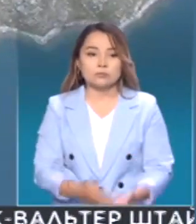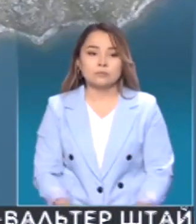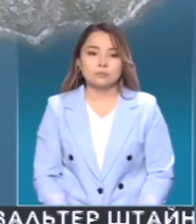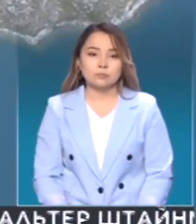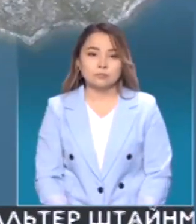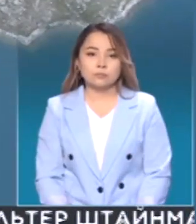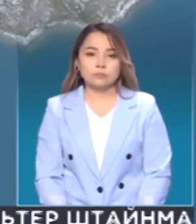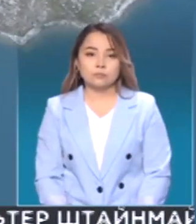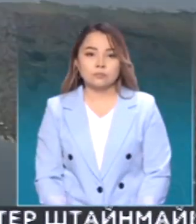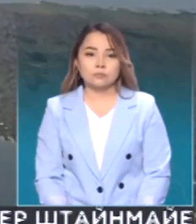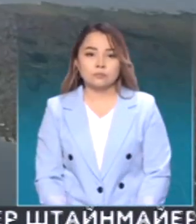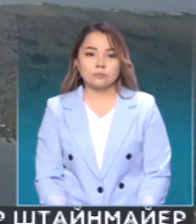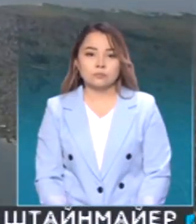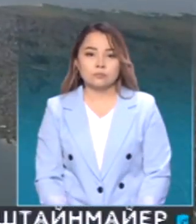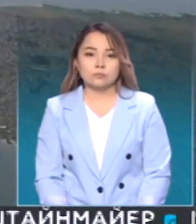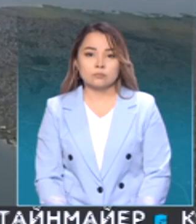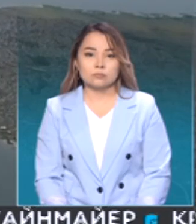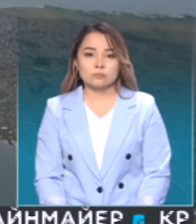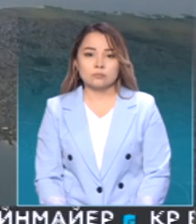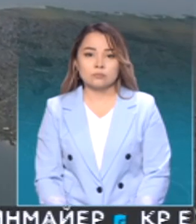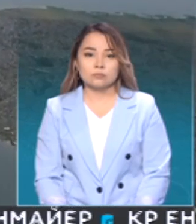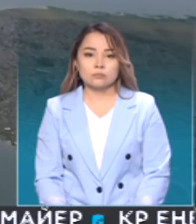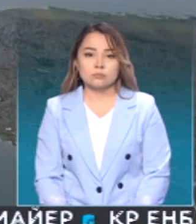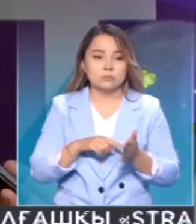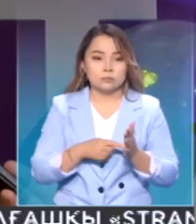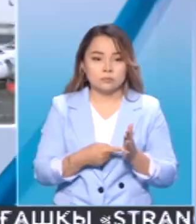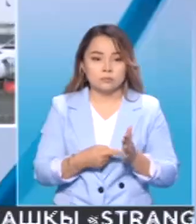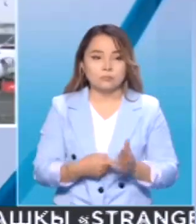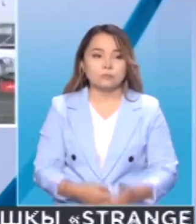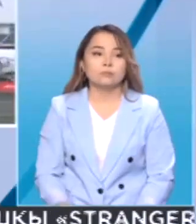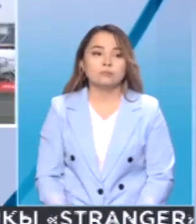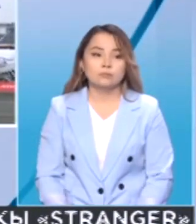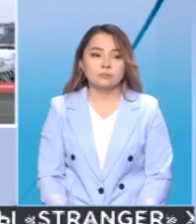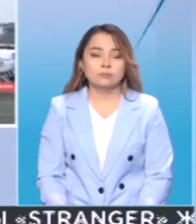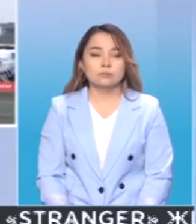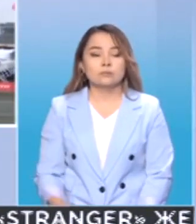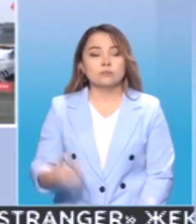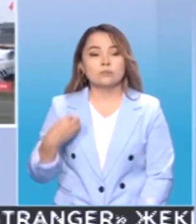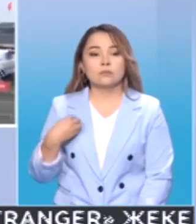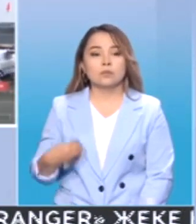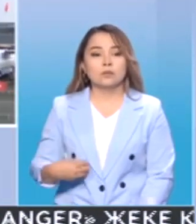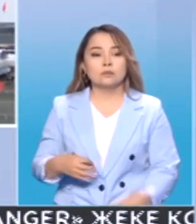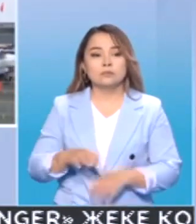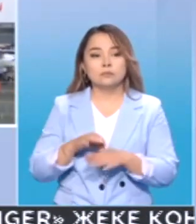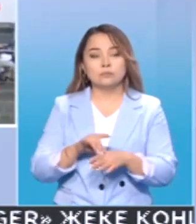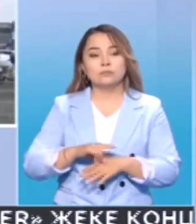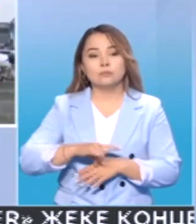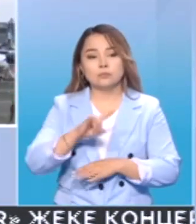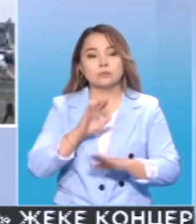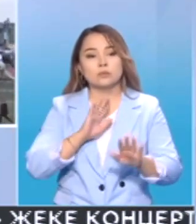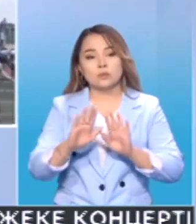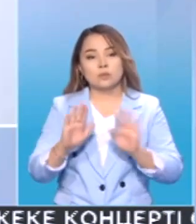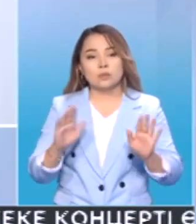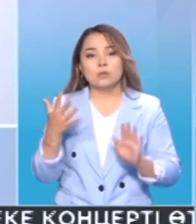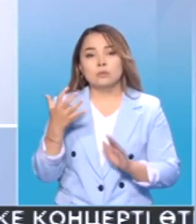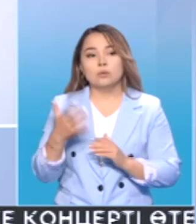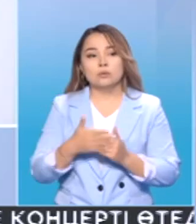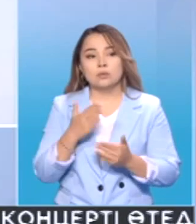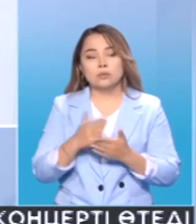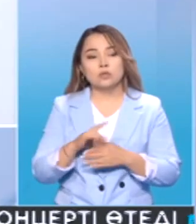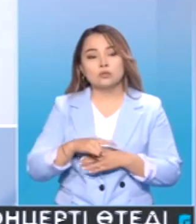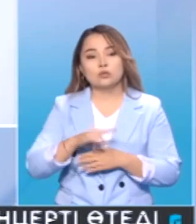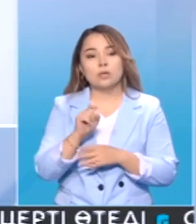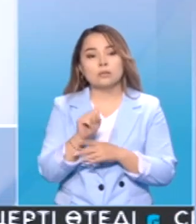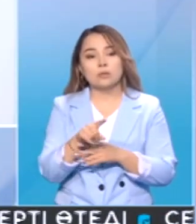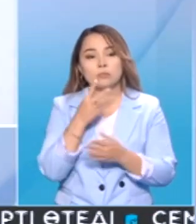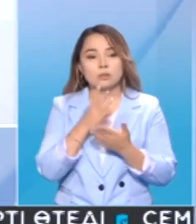Нұржан Қалекенов, ұлттық арна, Шығыс Қазақстан облысынан. Парижде өтіп жатқан авиациялық көрмеде 500 ұшаққа